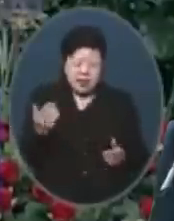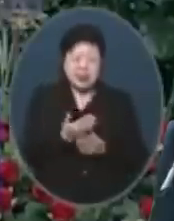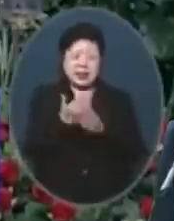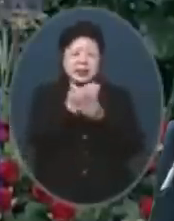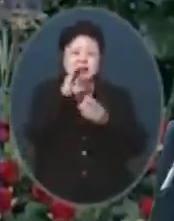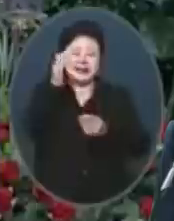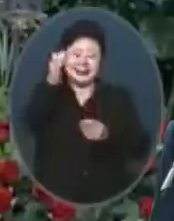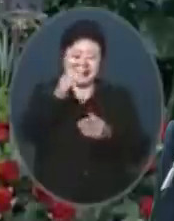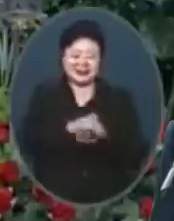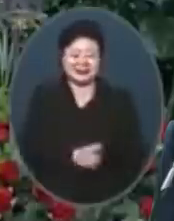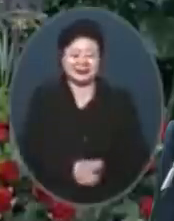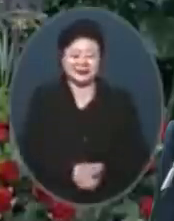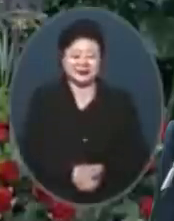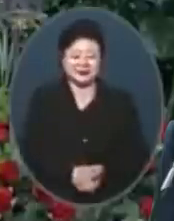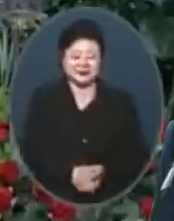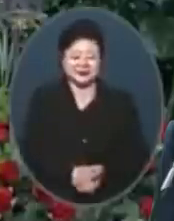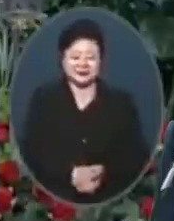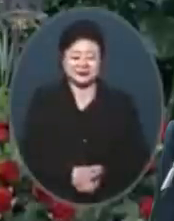가니라고 말했습니다.